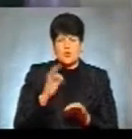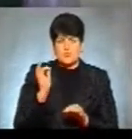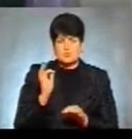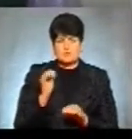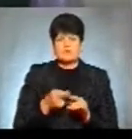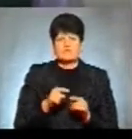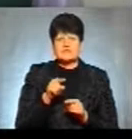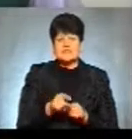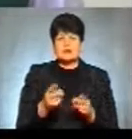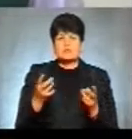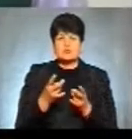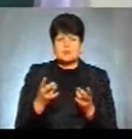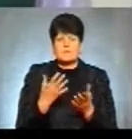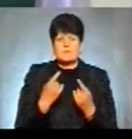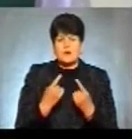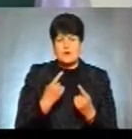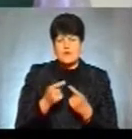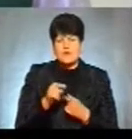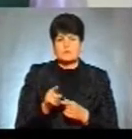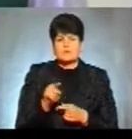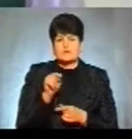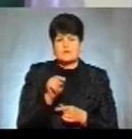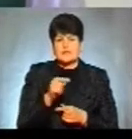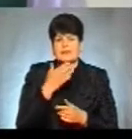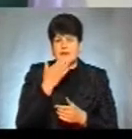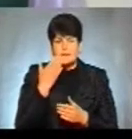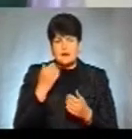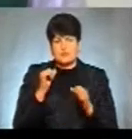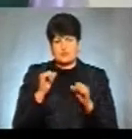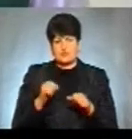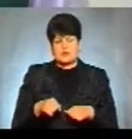цих потребуючих, про яких ми знаємо, що вони не мають можливості